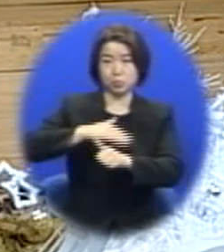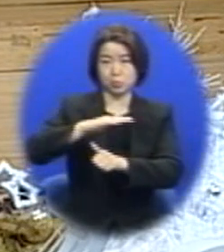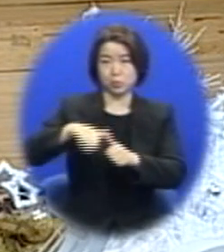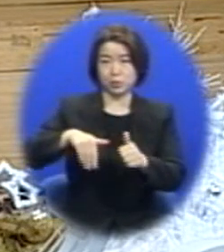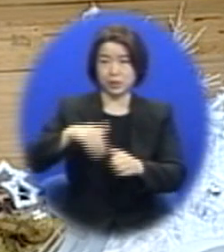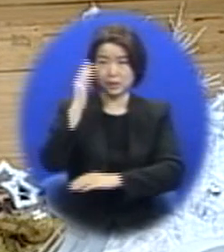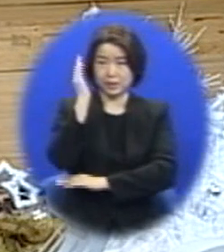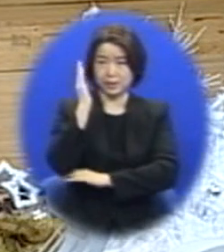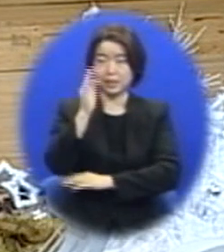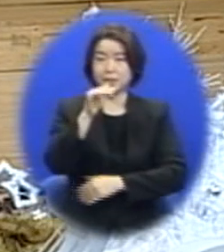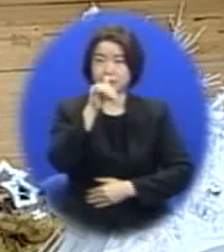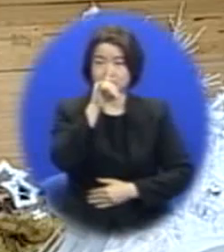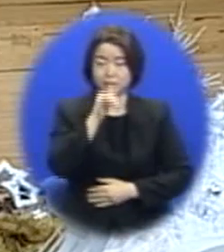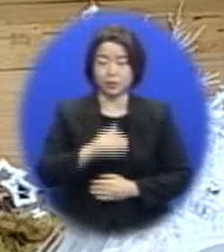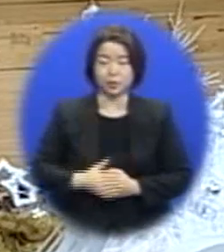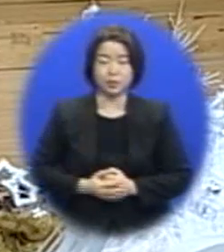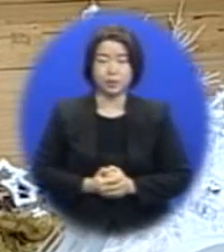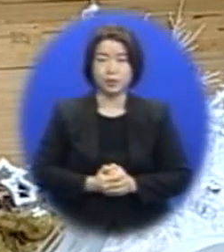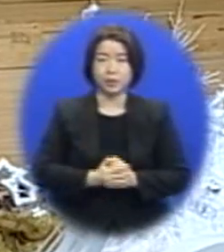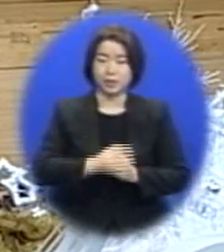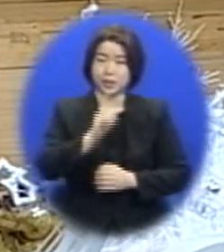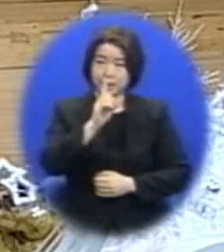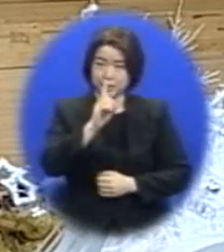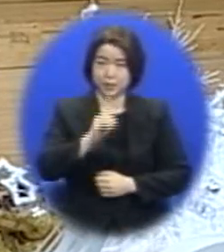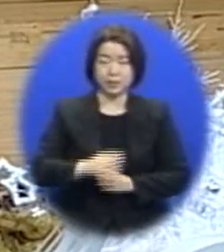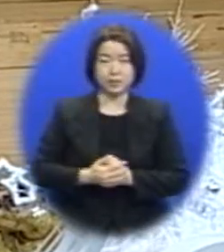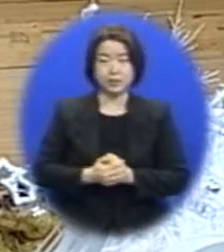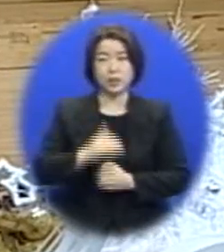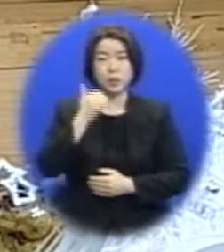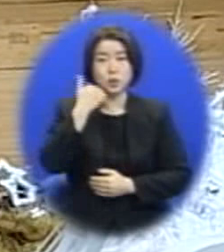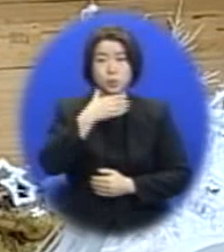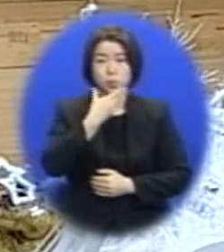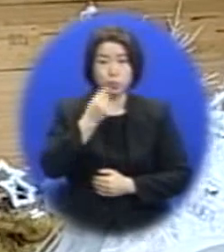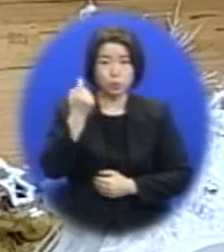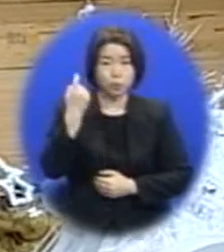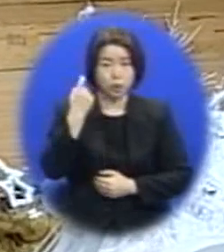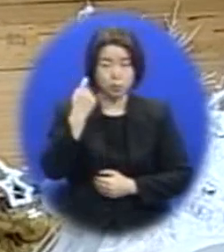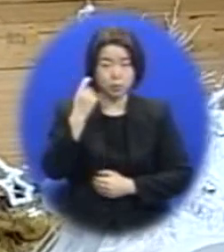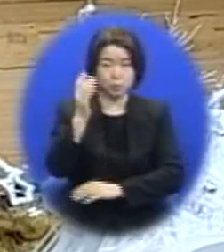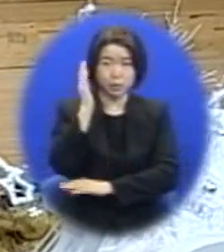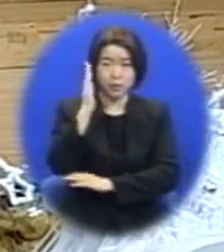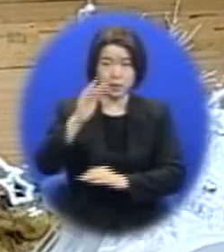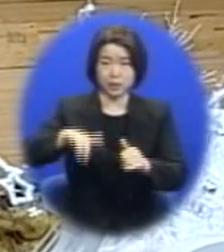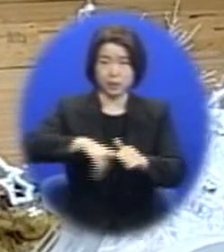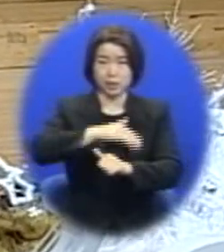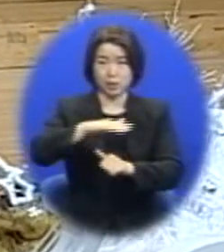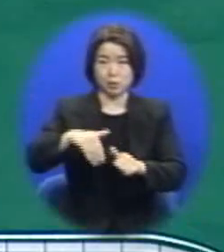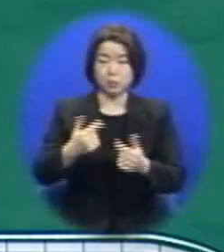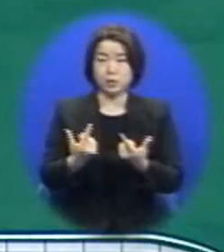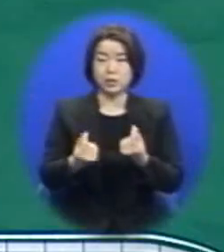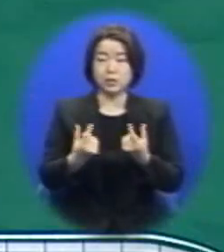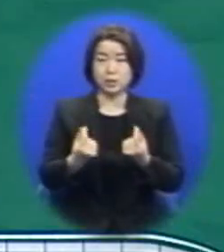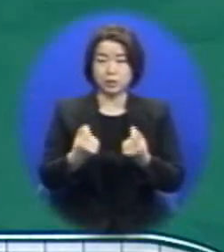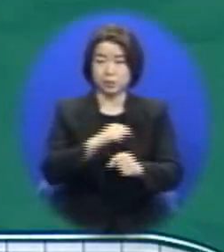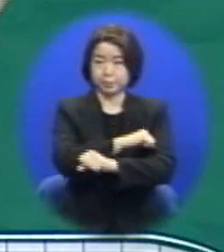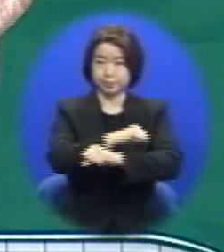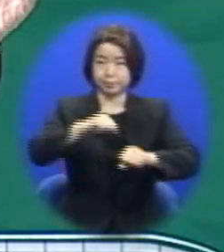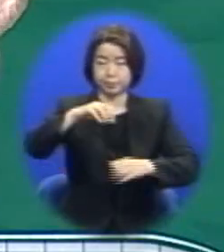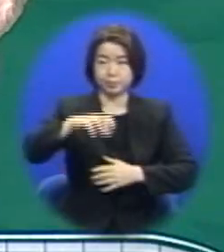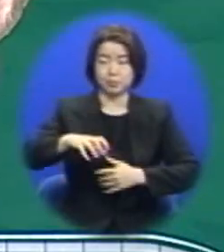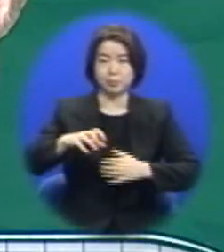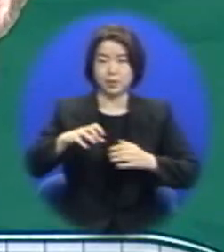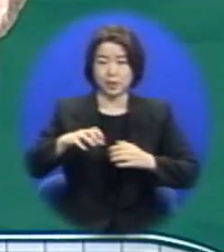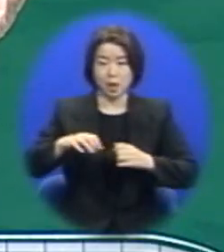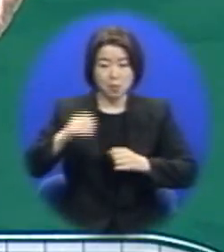이야기가 나옵니다. 하나는 누가복음 2장의 분위기처럼 들판에 목동들이